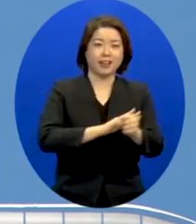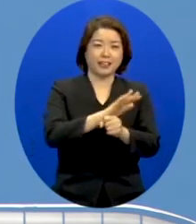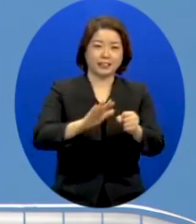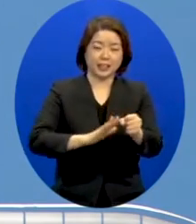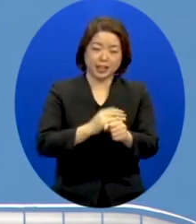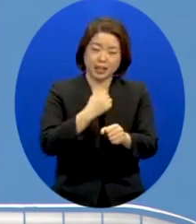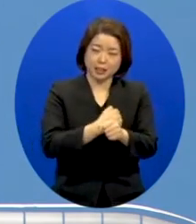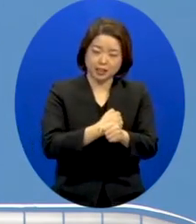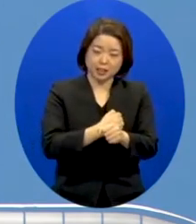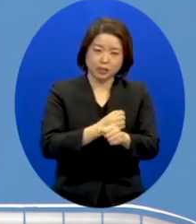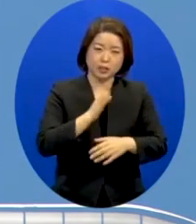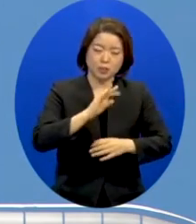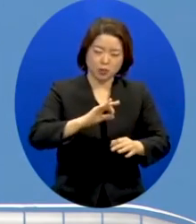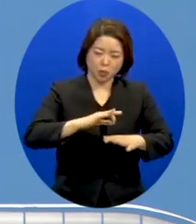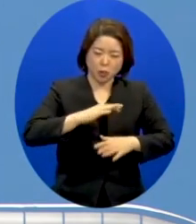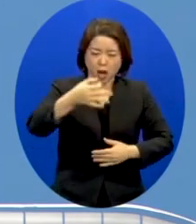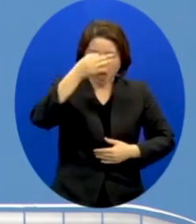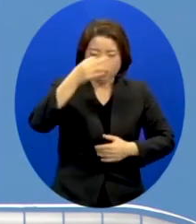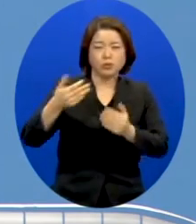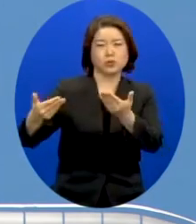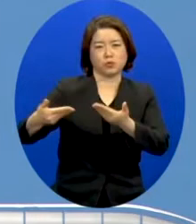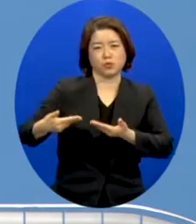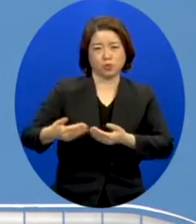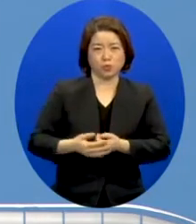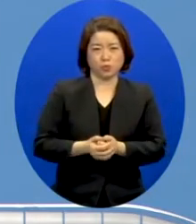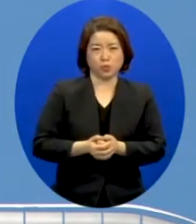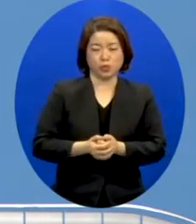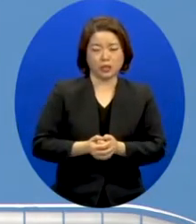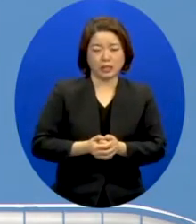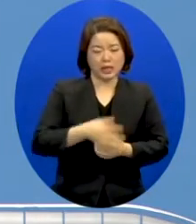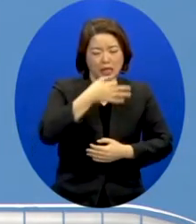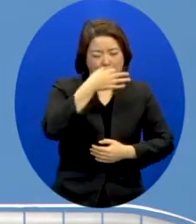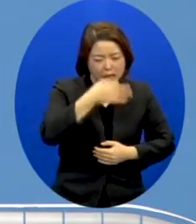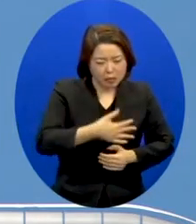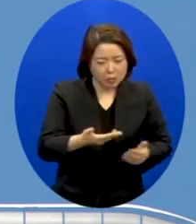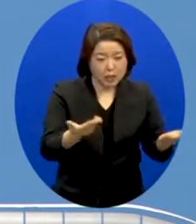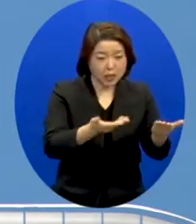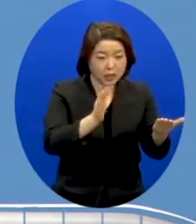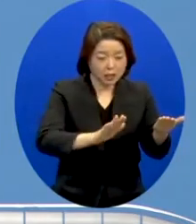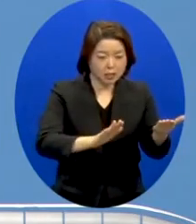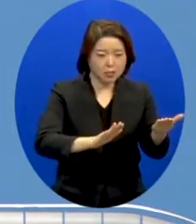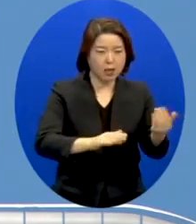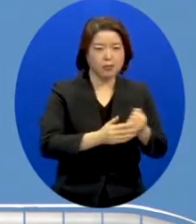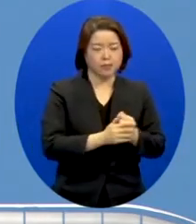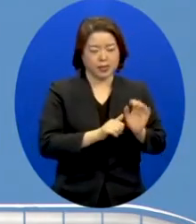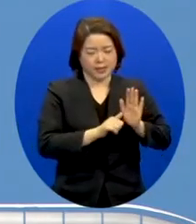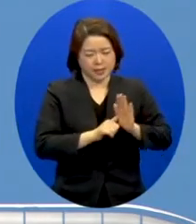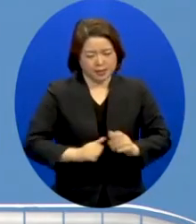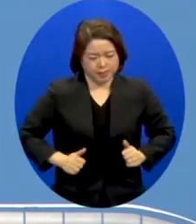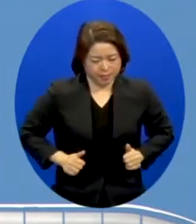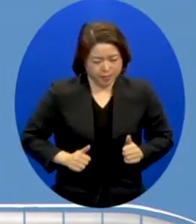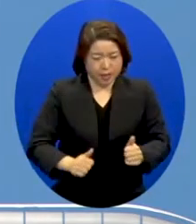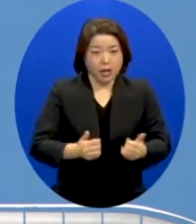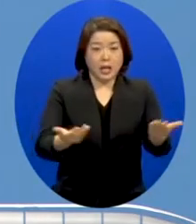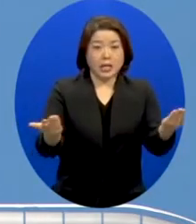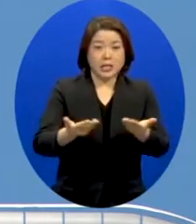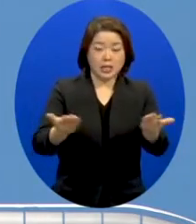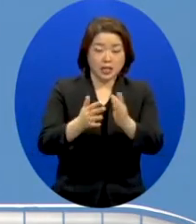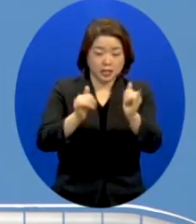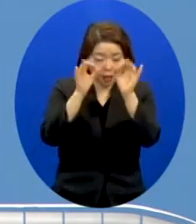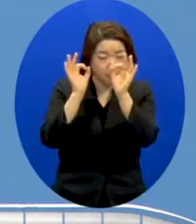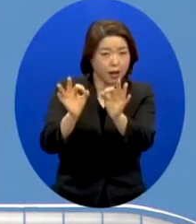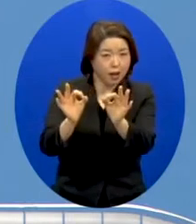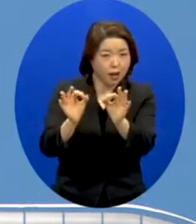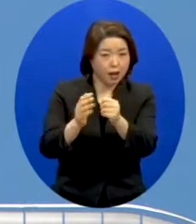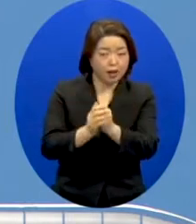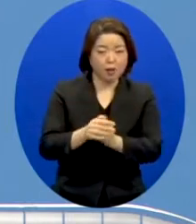놀라운 능력을 우리에게 부어 줍니다 그렇게 힘든 일인데도 꿋꿋이 참 열심히 일 하시는 분들을 보면